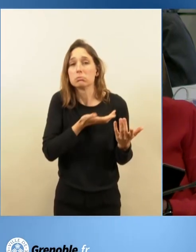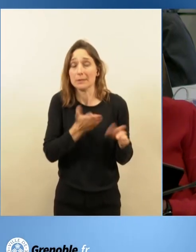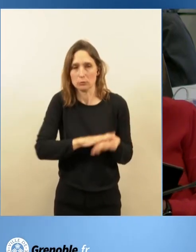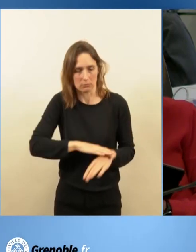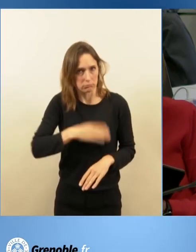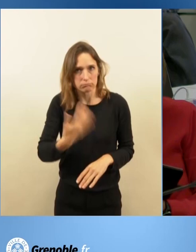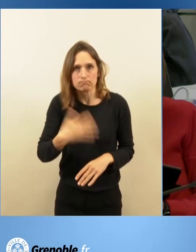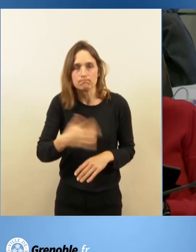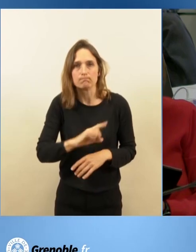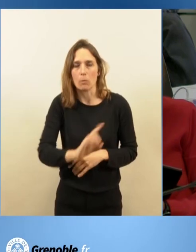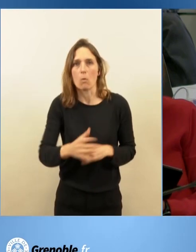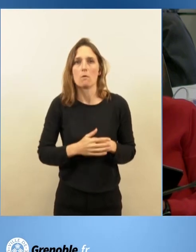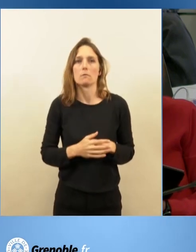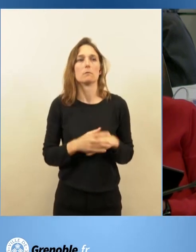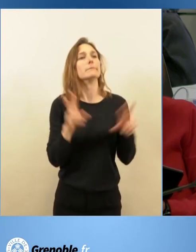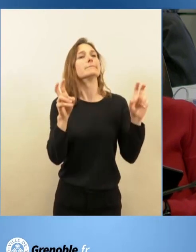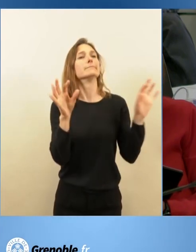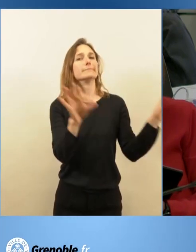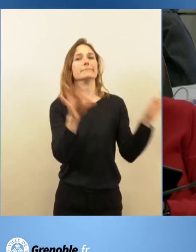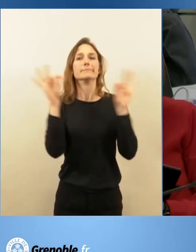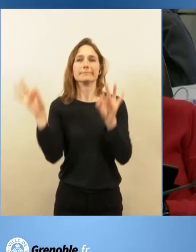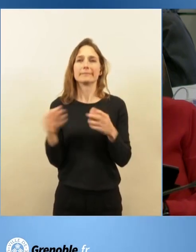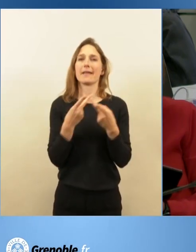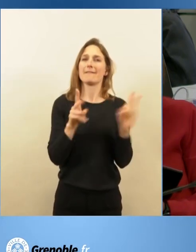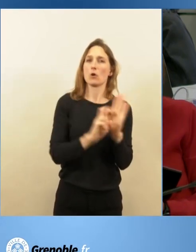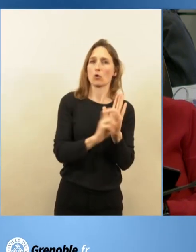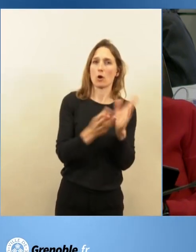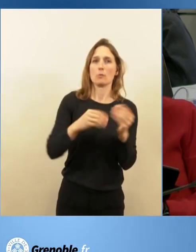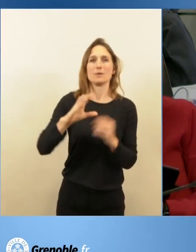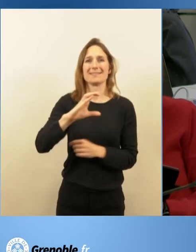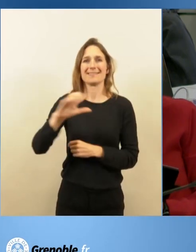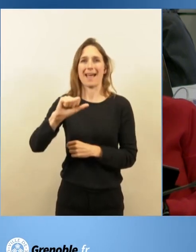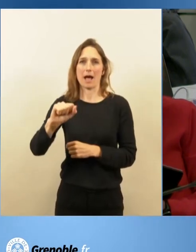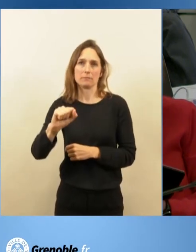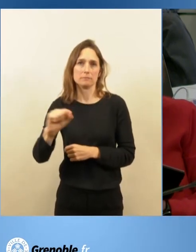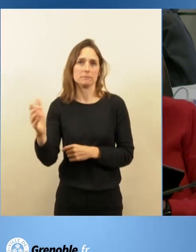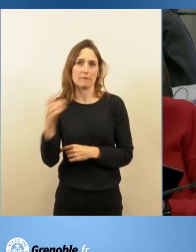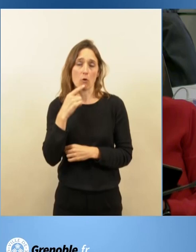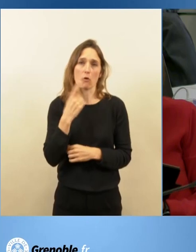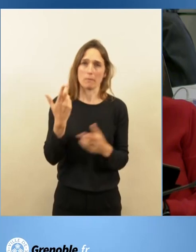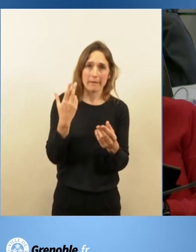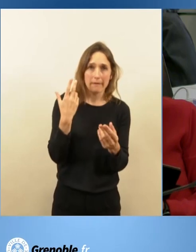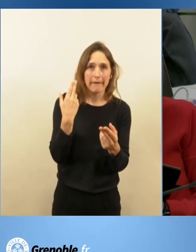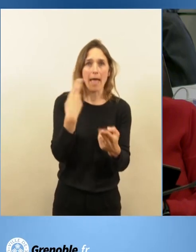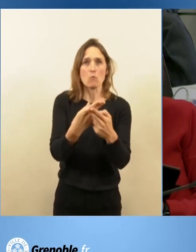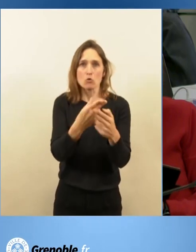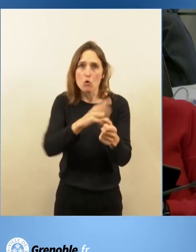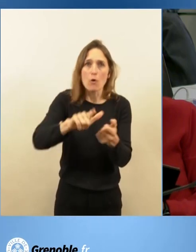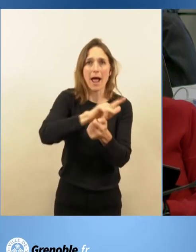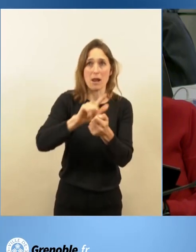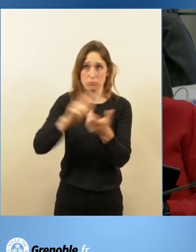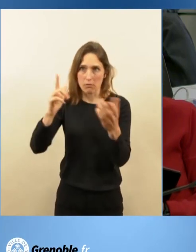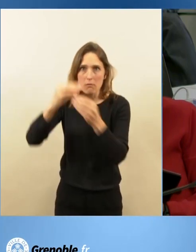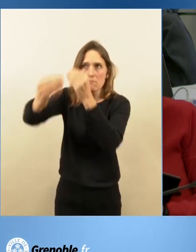je vous cite la ville de Grenoble et le CCAS doivent continuer d'apporter les réponses locales au désordre global le fameux désordre